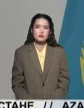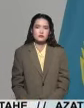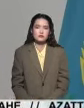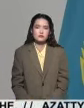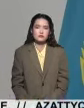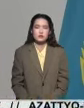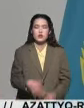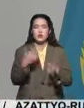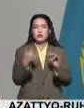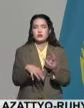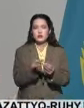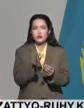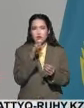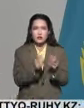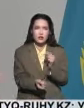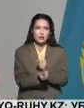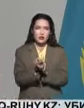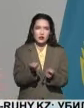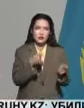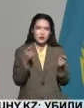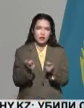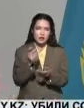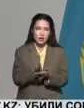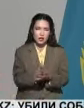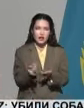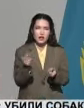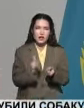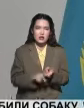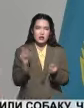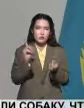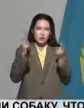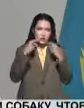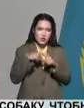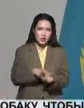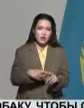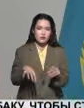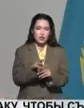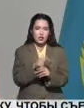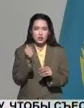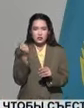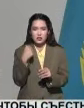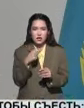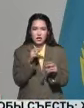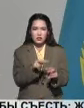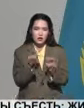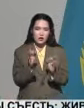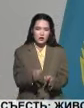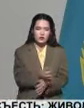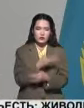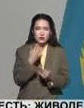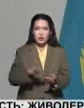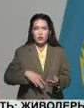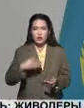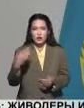баллонов заключено на автозаправочных станциях в связи с тем, что оборудование не соответствует тем требованиям, при которых